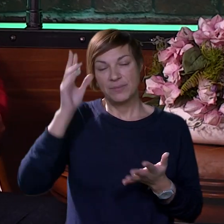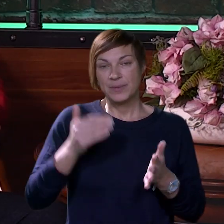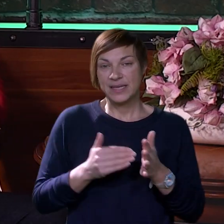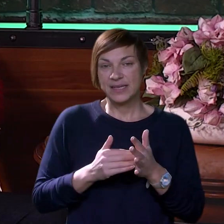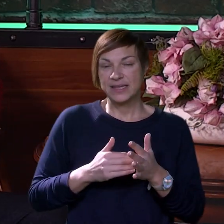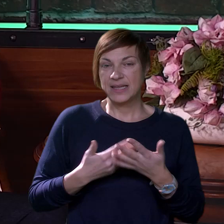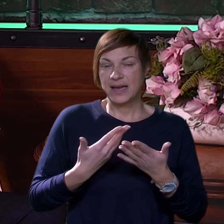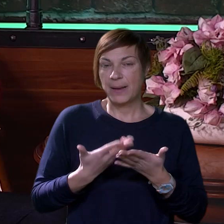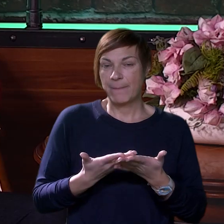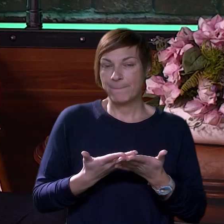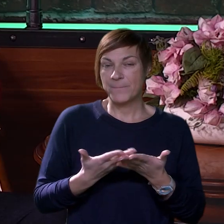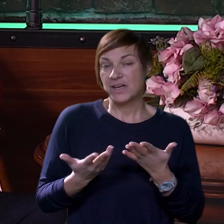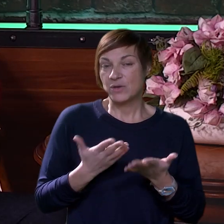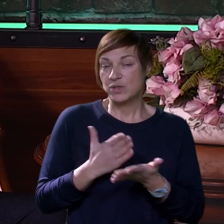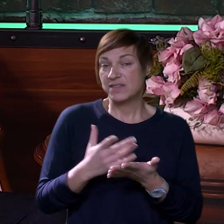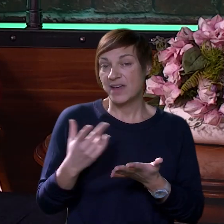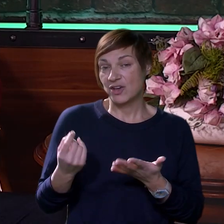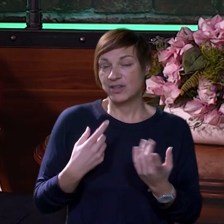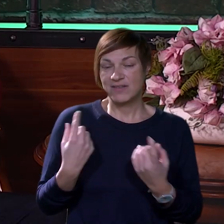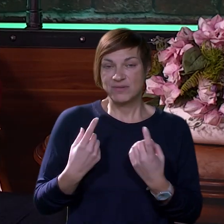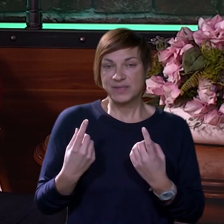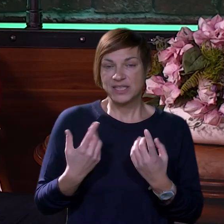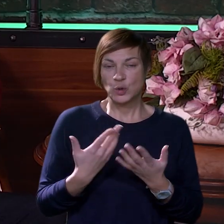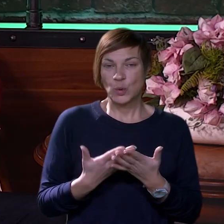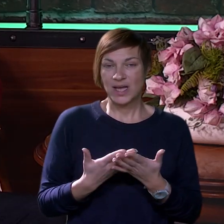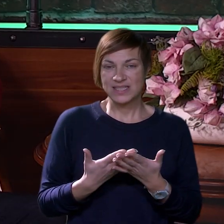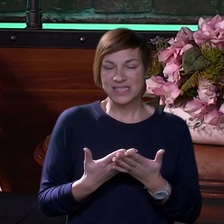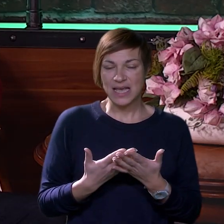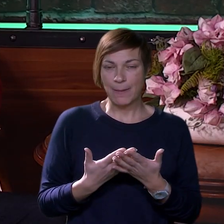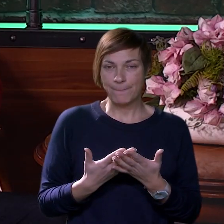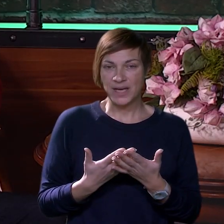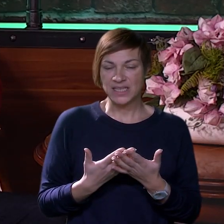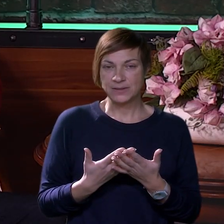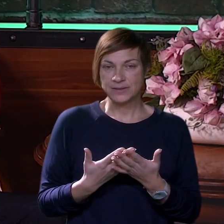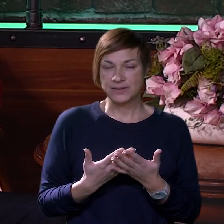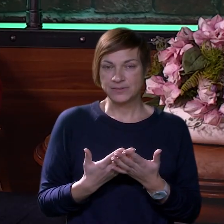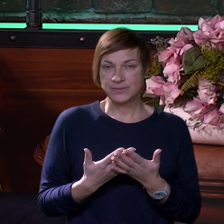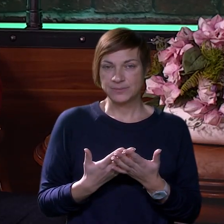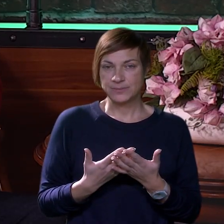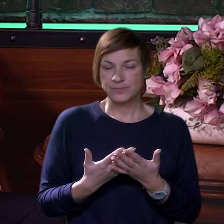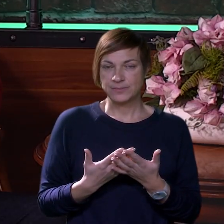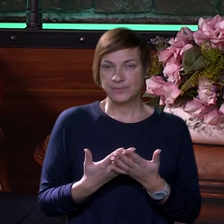se trebalo primjenjivati i inače u svakodnevnoj situaciji. Jer